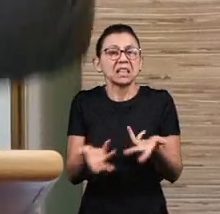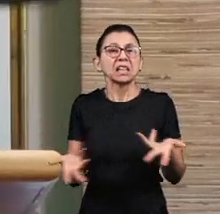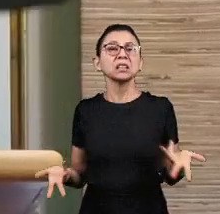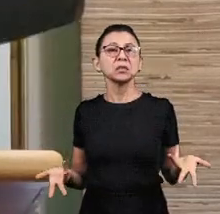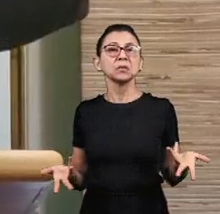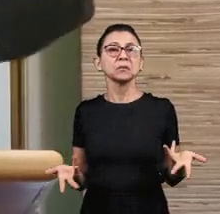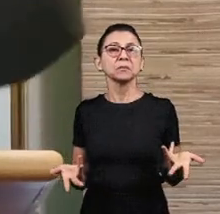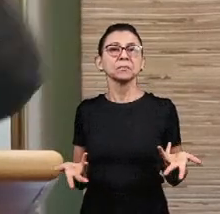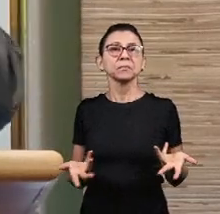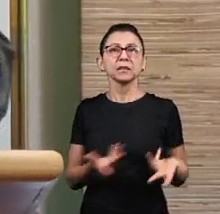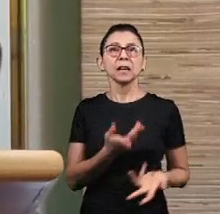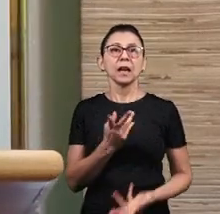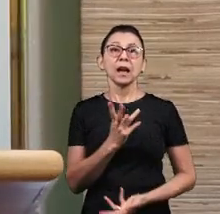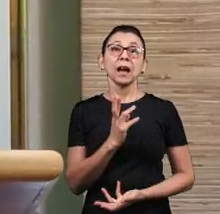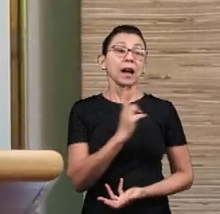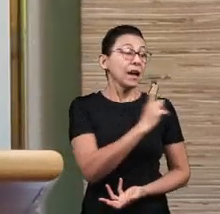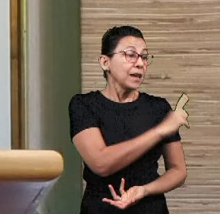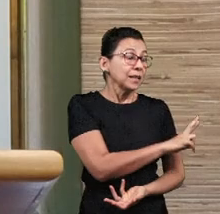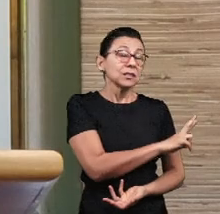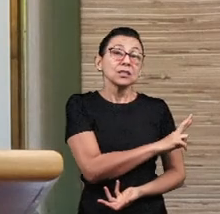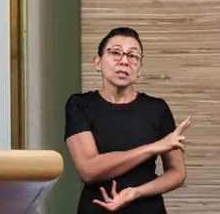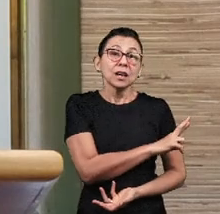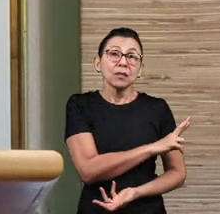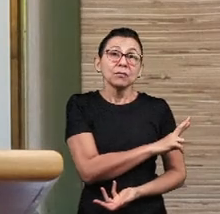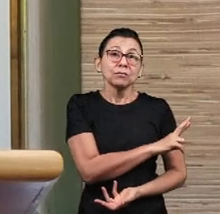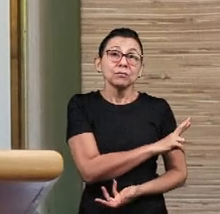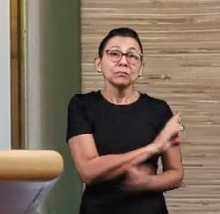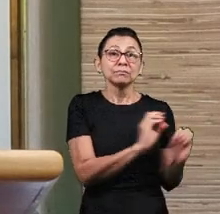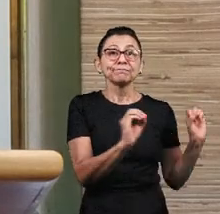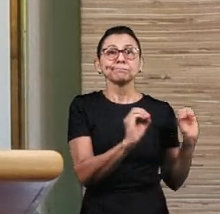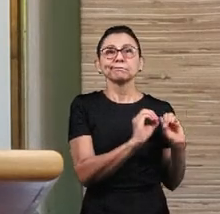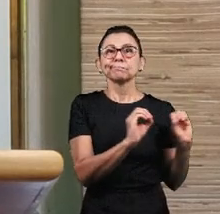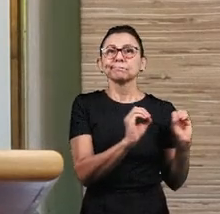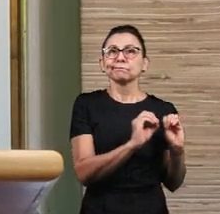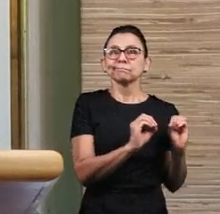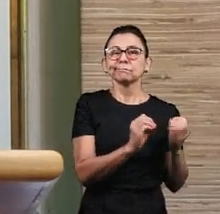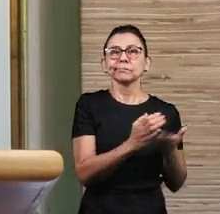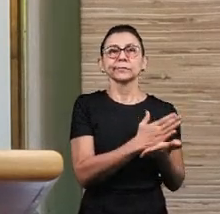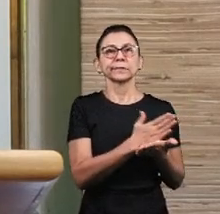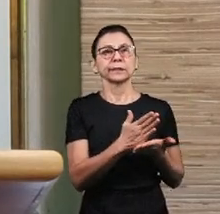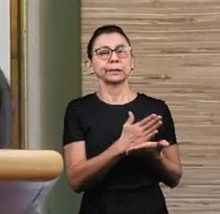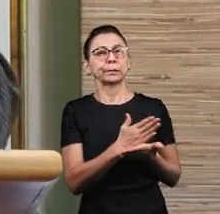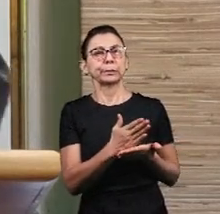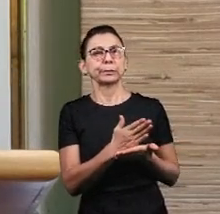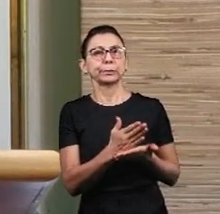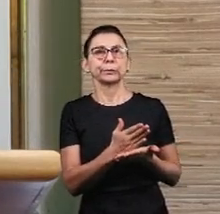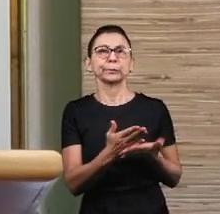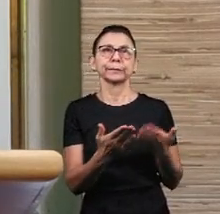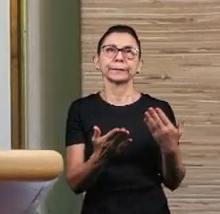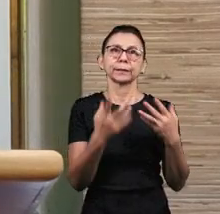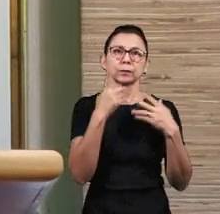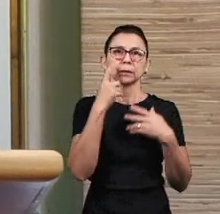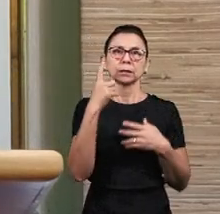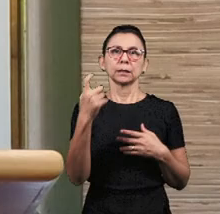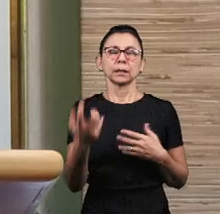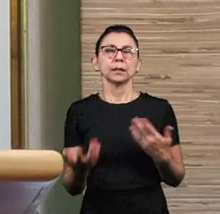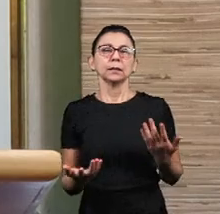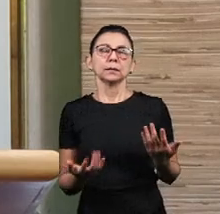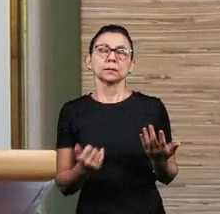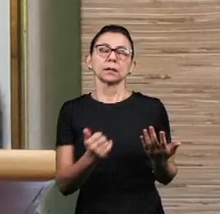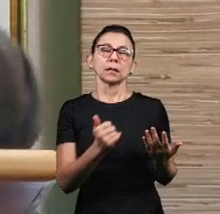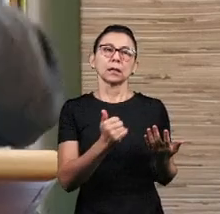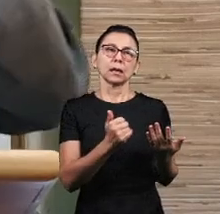religion en soi-même, elle n'offre pas beaucoup de choses. Il y a quelques-uns qui ont encore la parole, lisent, ils arrivent encore